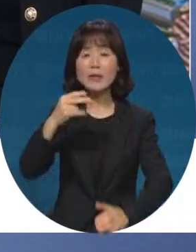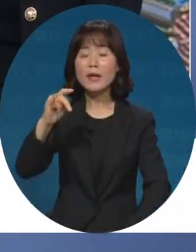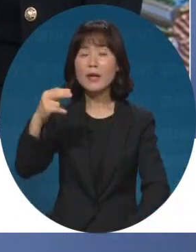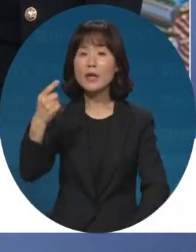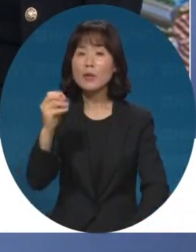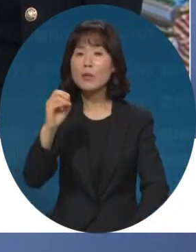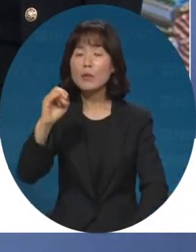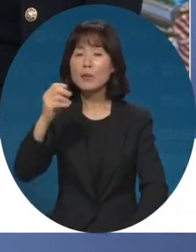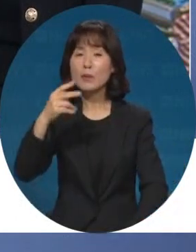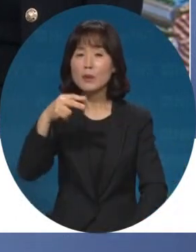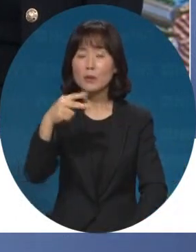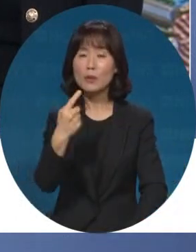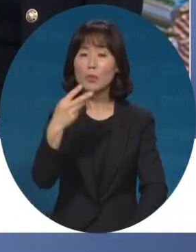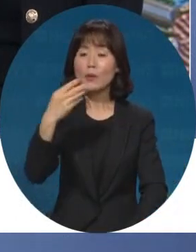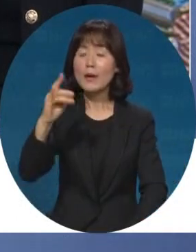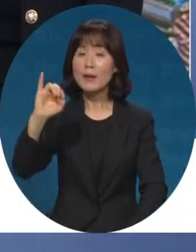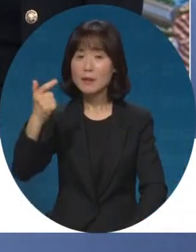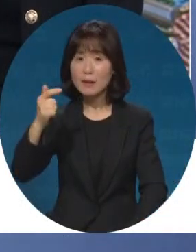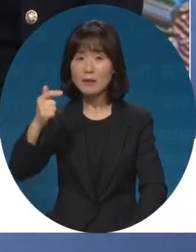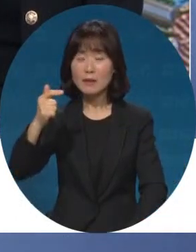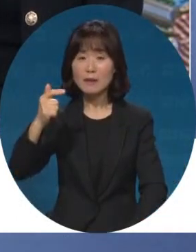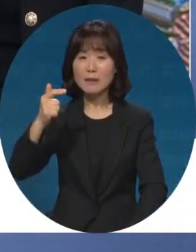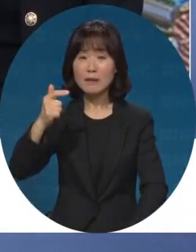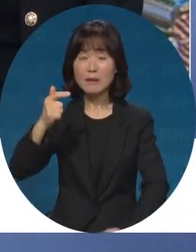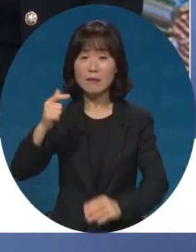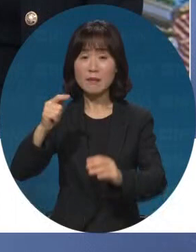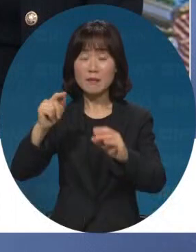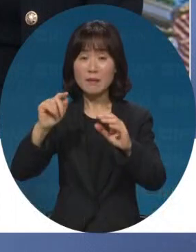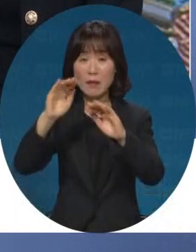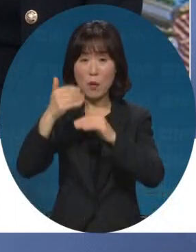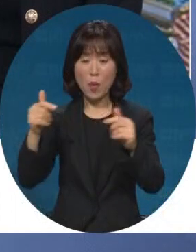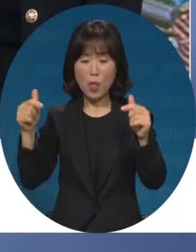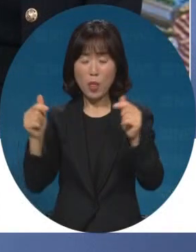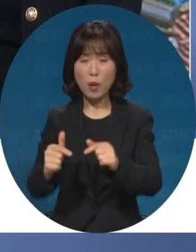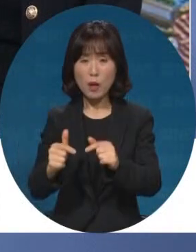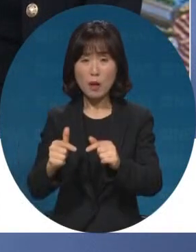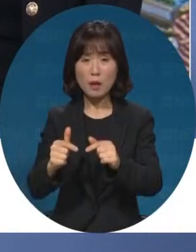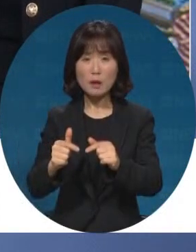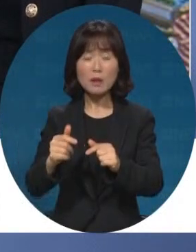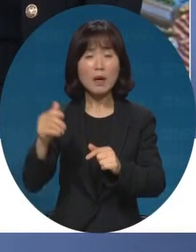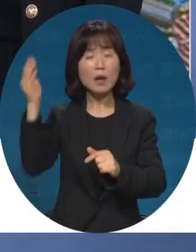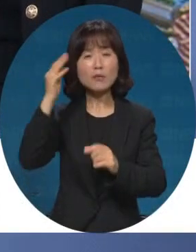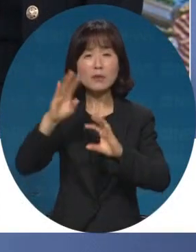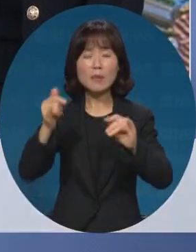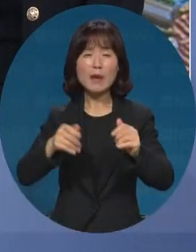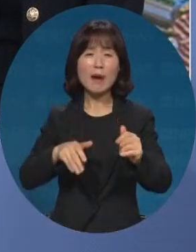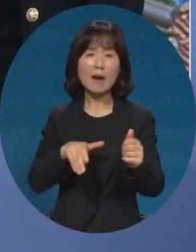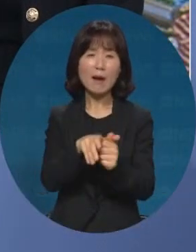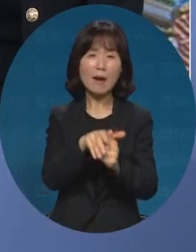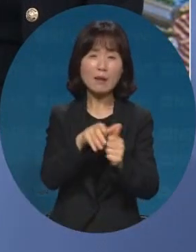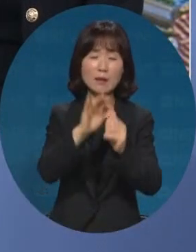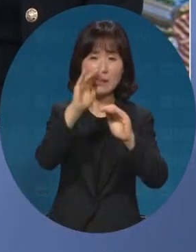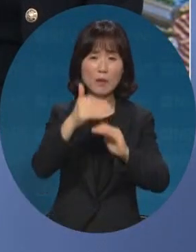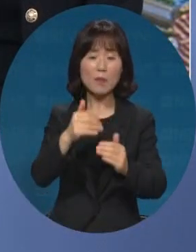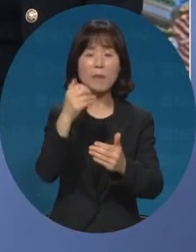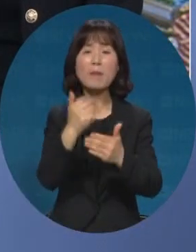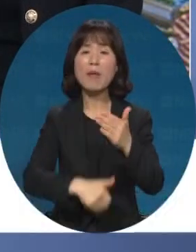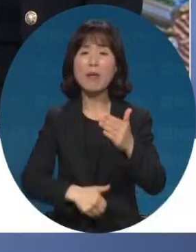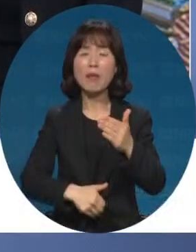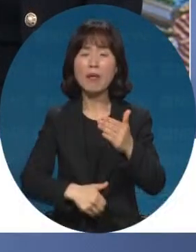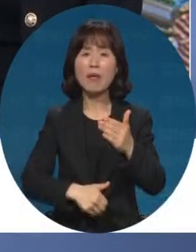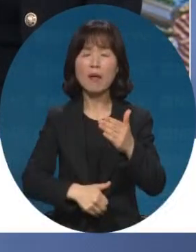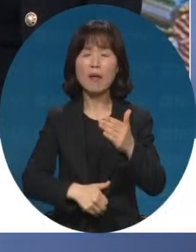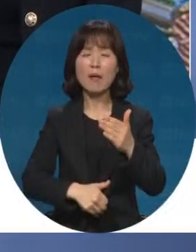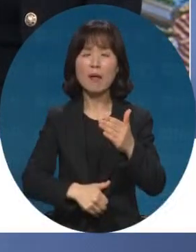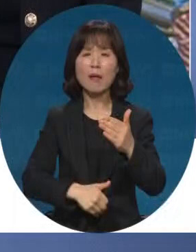조선인 학살 관련 내용을 빠졌 내용이 빠졌습니다 사실 의도적인 것인지 아닌지는